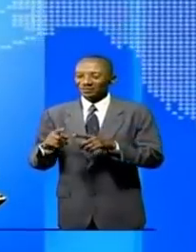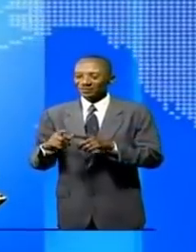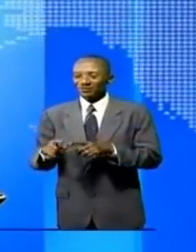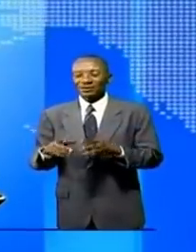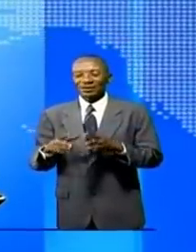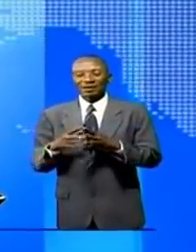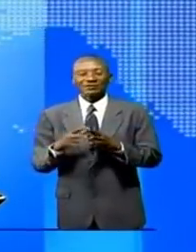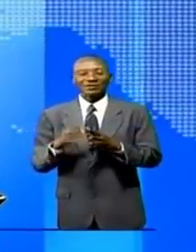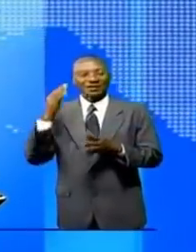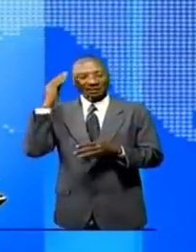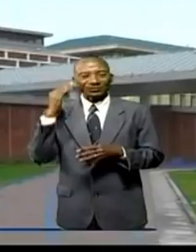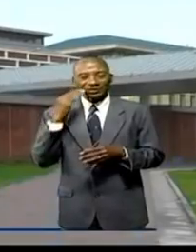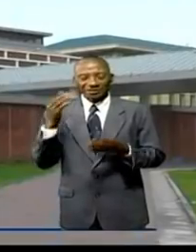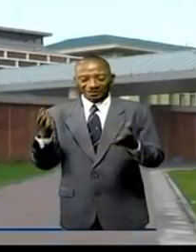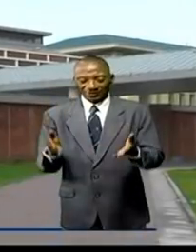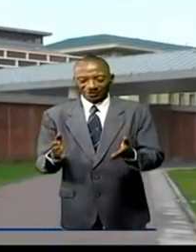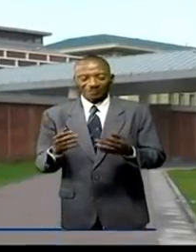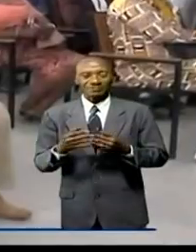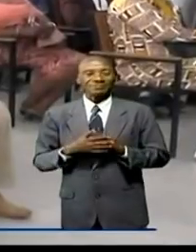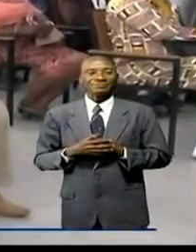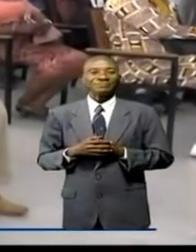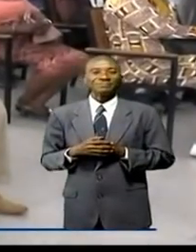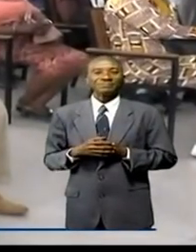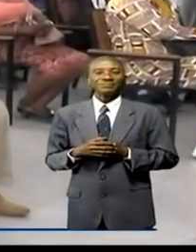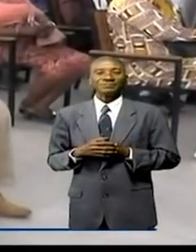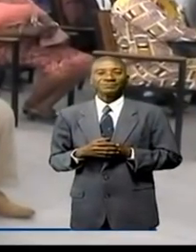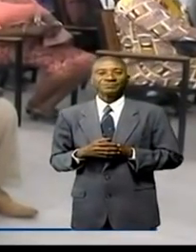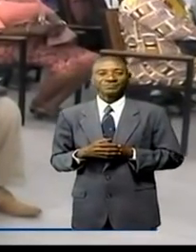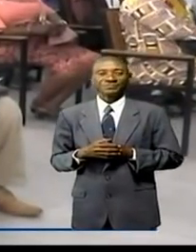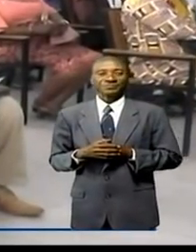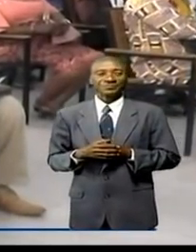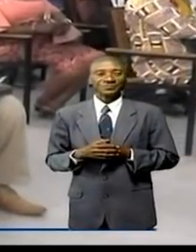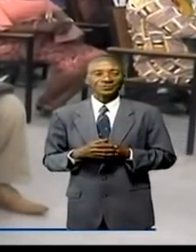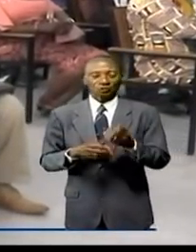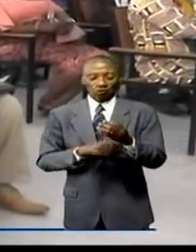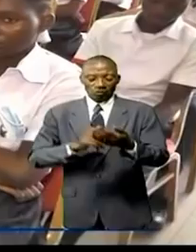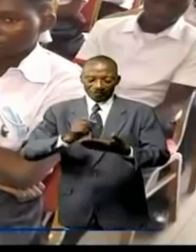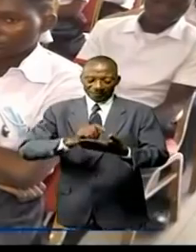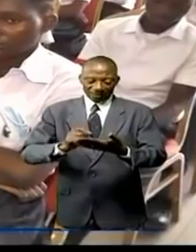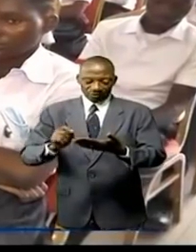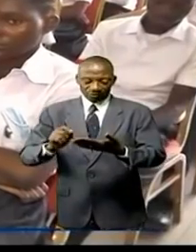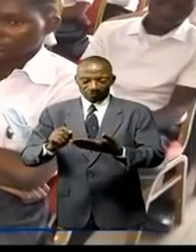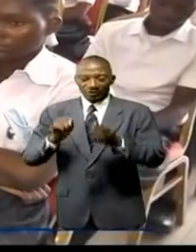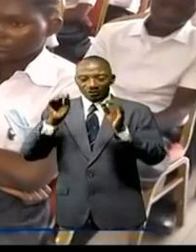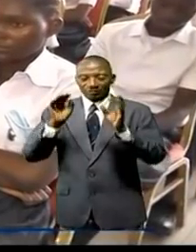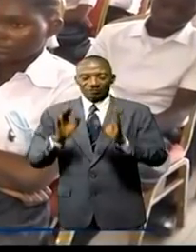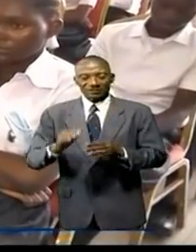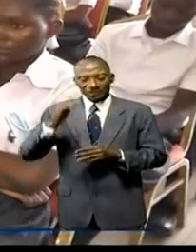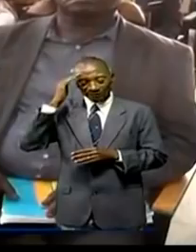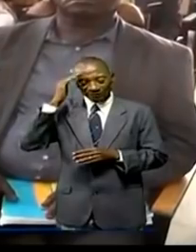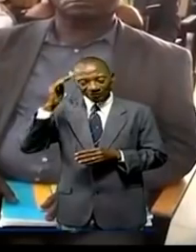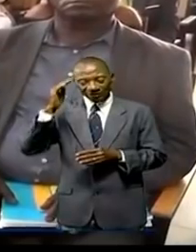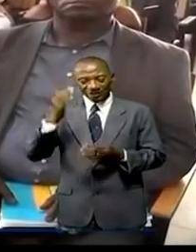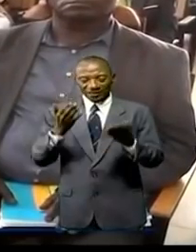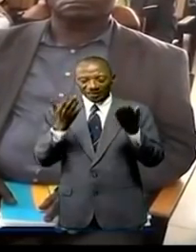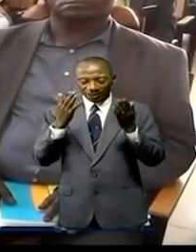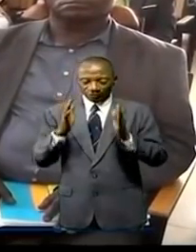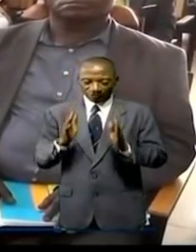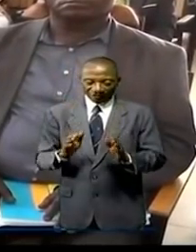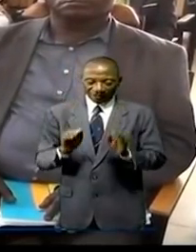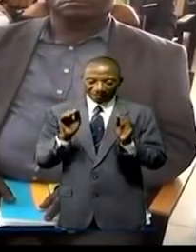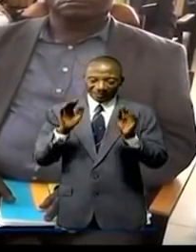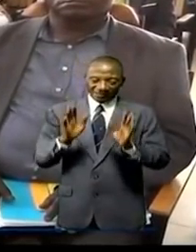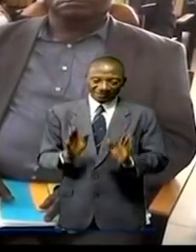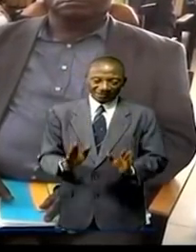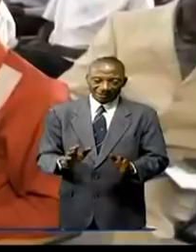et Arts, Lisette Mujinga. Artistes, hommes des cultures, professeurs d'université, étudiants, enseignants et élèves gestionnaires